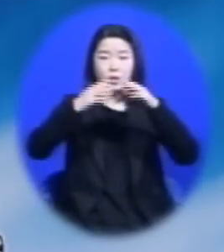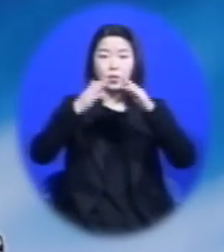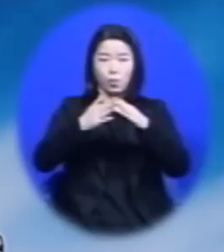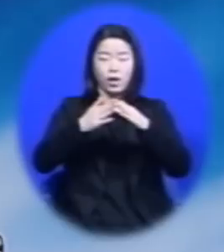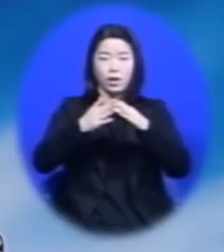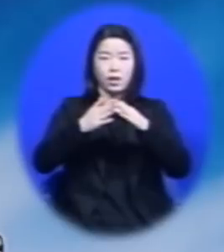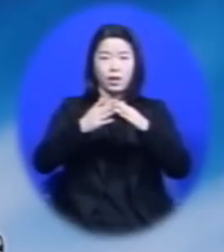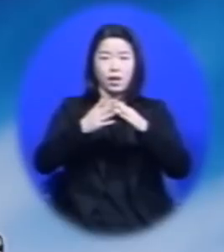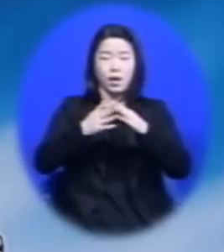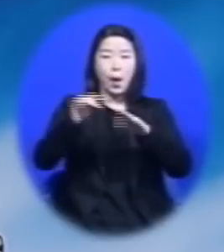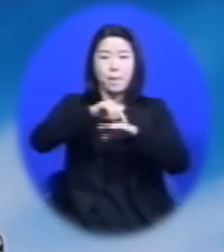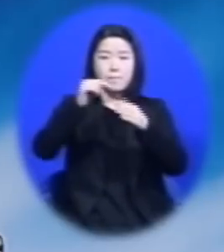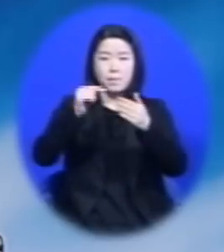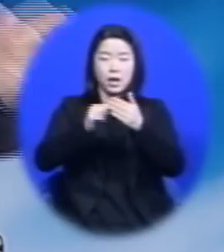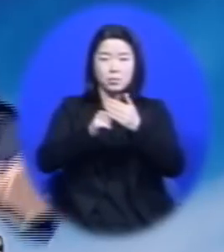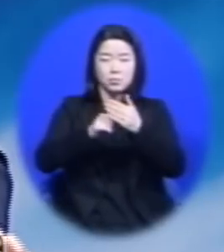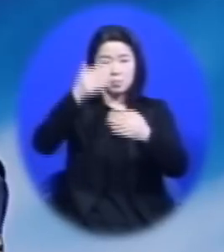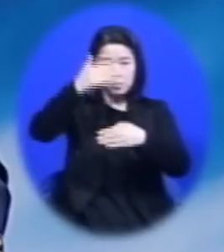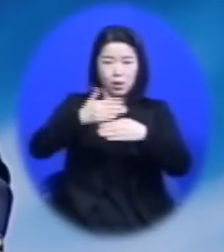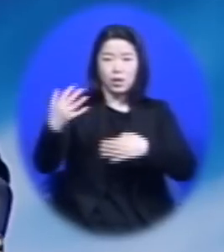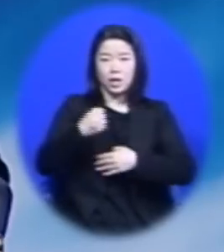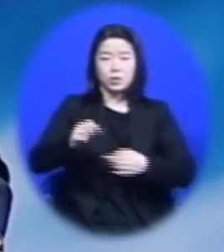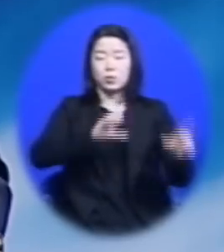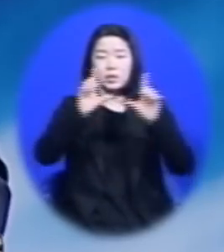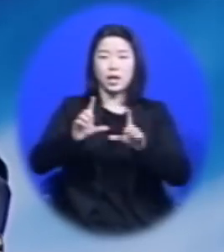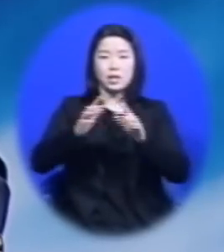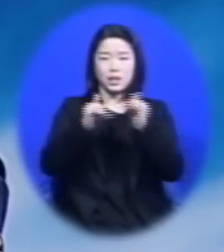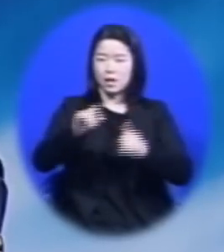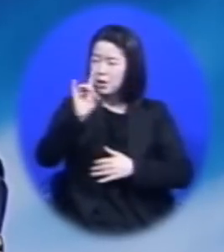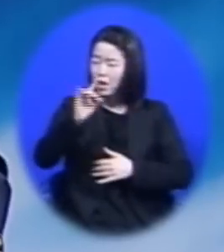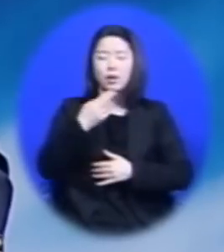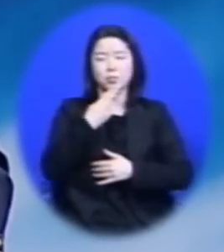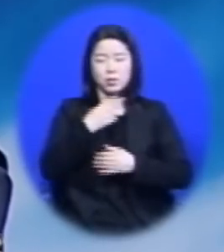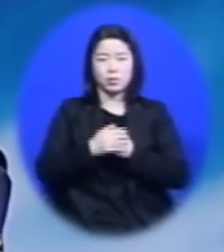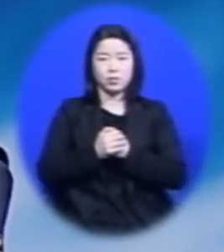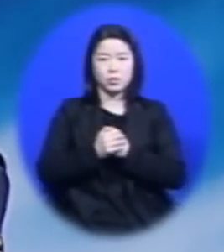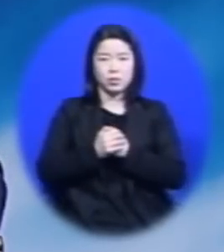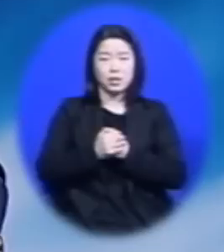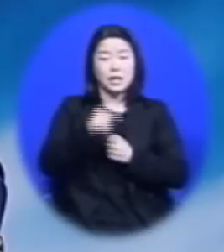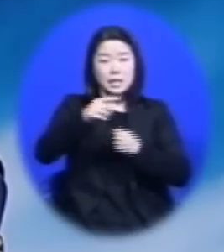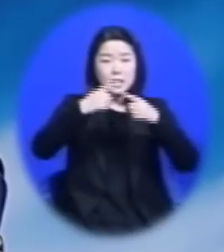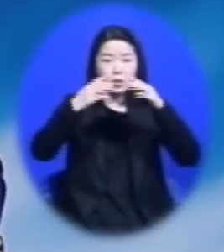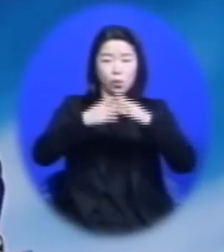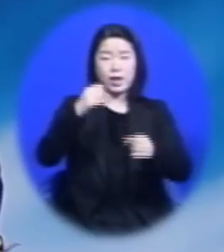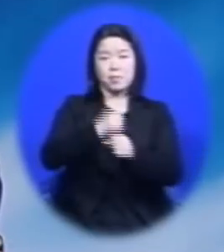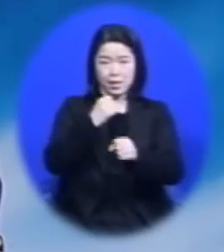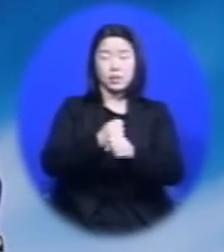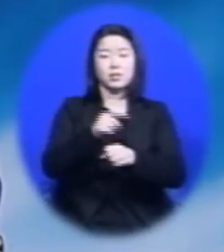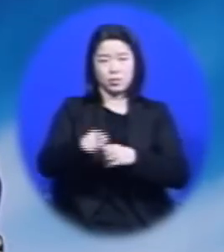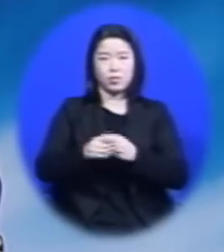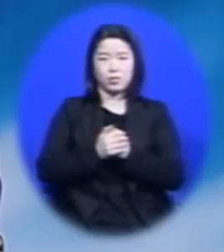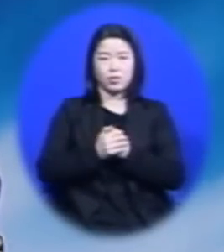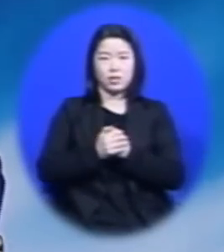교회에 마음의 벽 가지고 살 사람 아무도 없습니다 이게 교회를 만드는